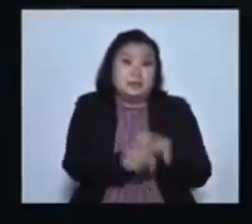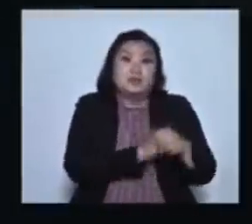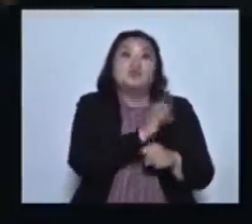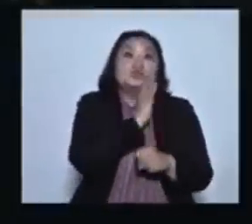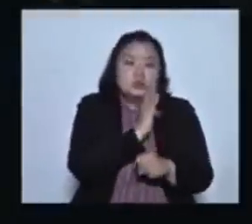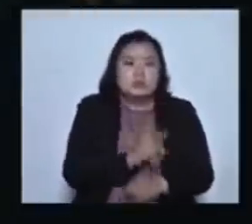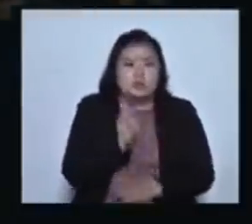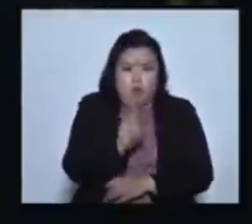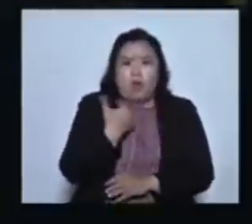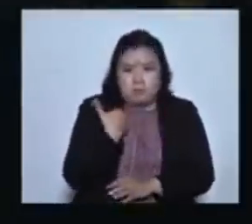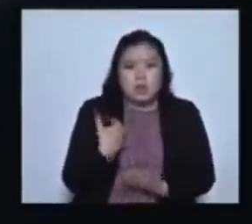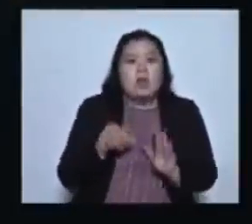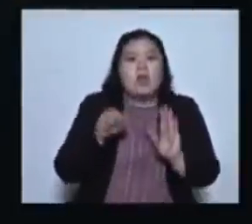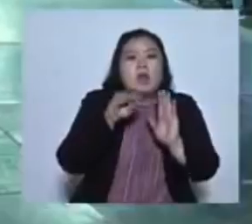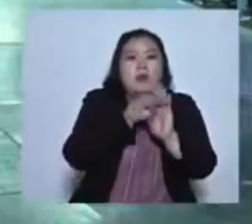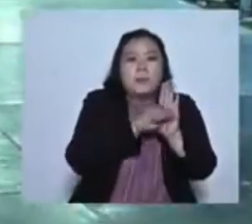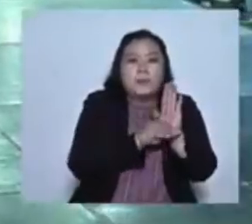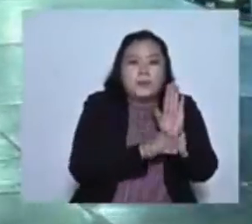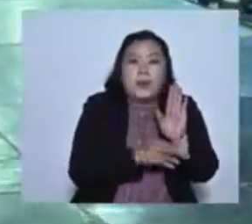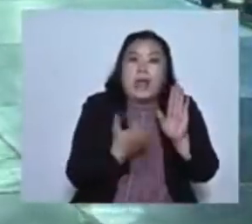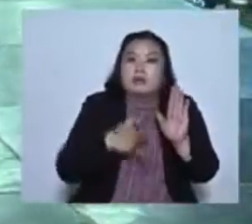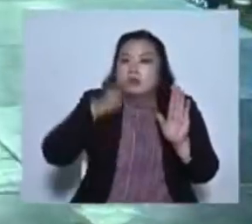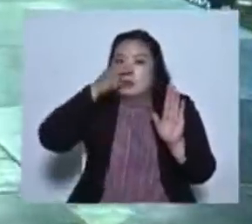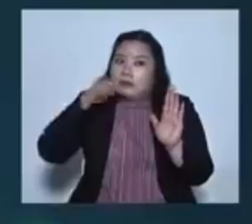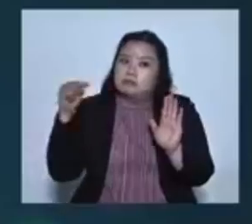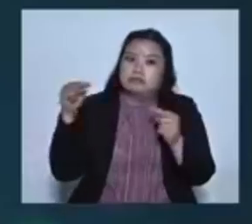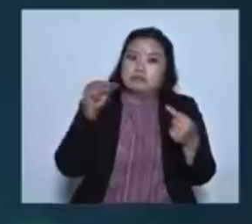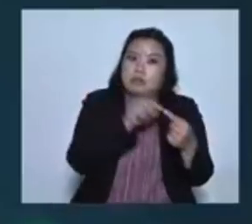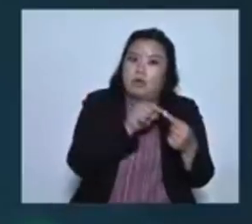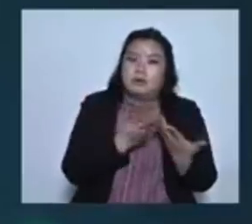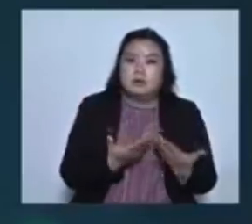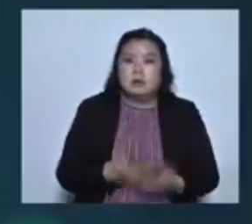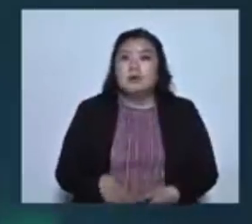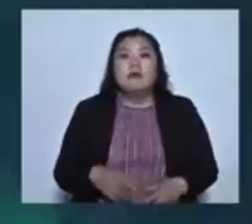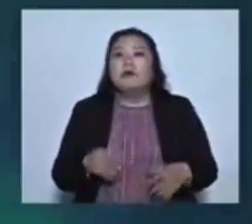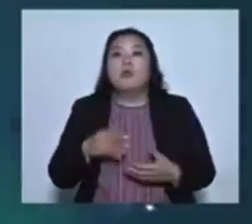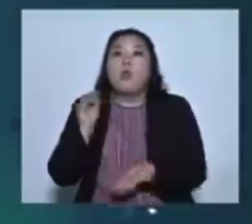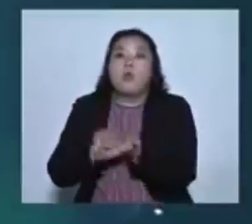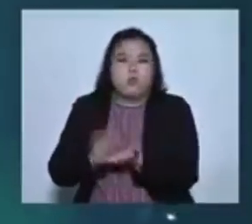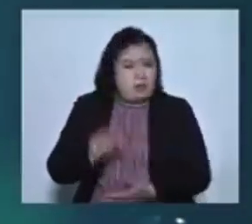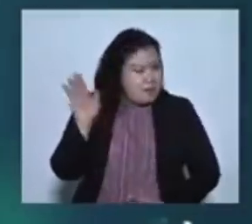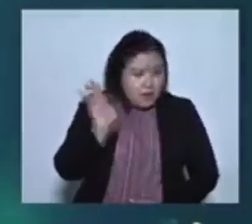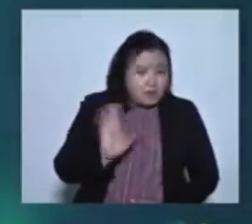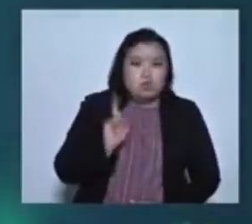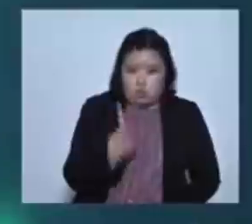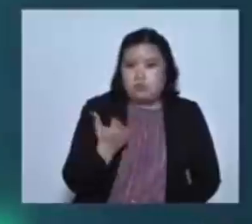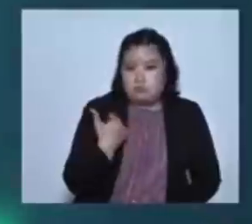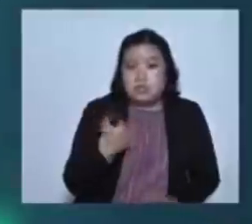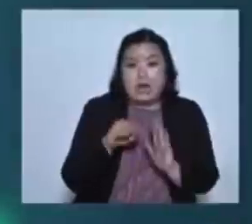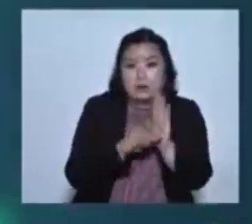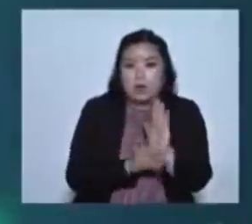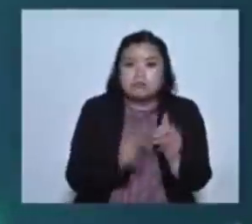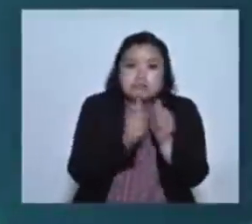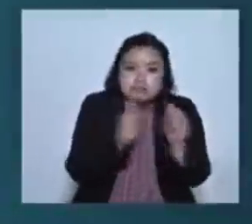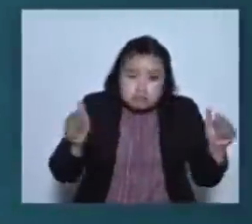บบนี้ต้องวางไม่ข้ามเป็นตอนไม่ใช่ให้ไปเรื่อยเปื่อยมันไม่ได้หรอกครับต้องมีวิธีการที่เหมาะส